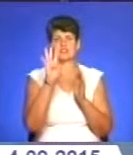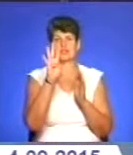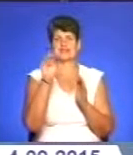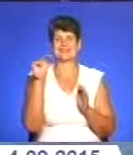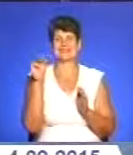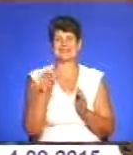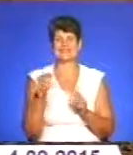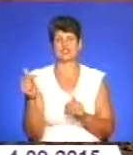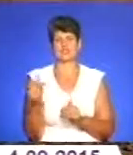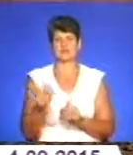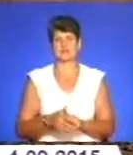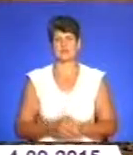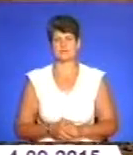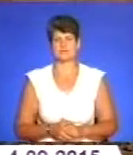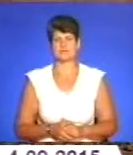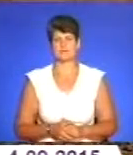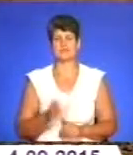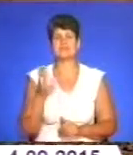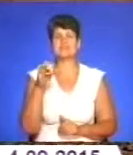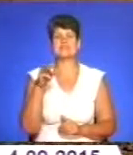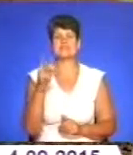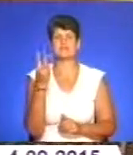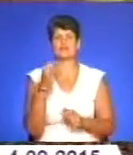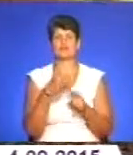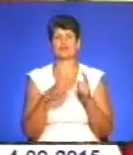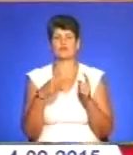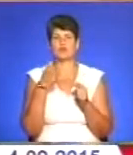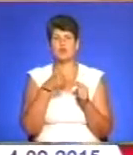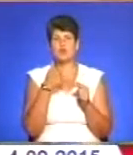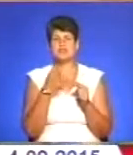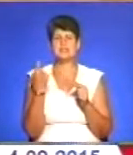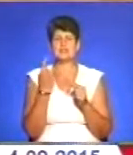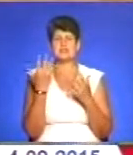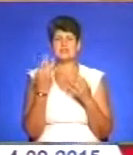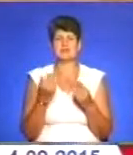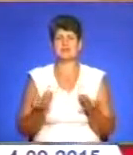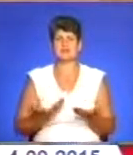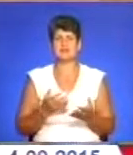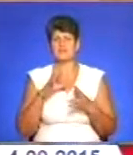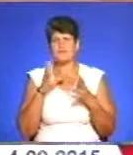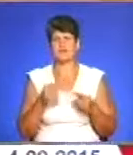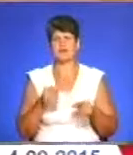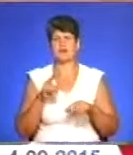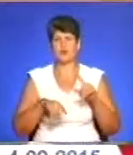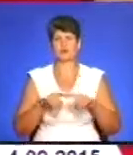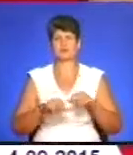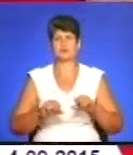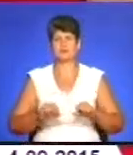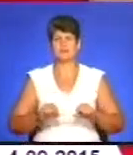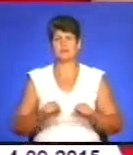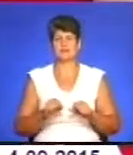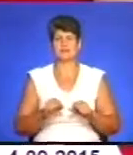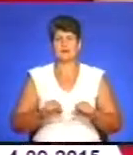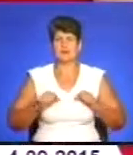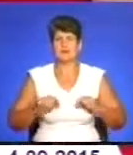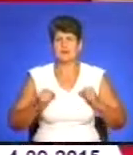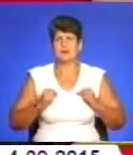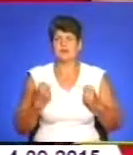гривень. Стефочці 2,5 роки, і з перших днів життя уся родина бореться за її повноцінне